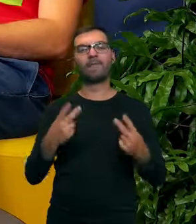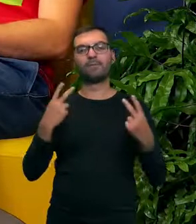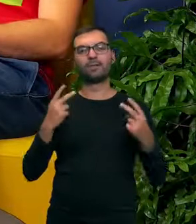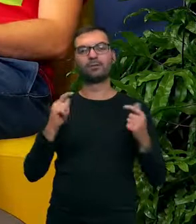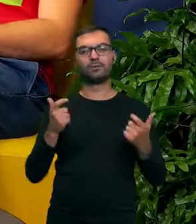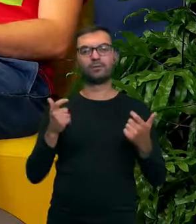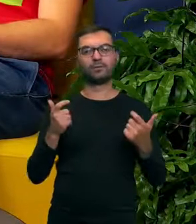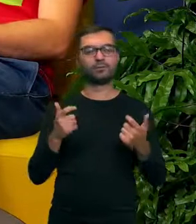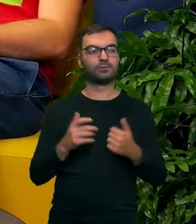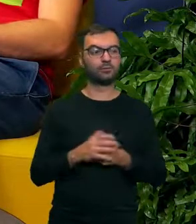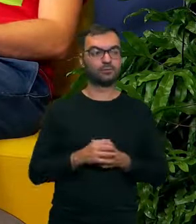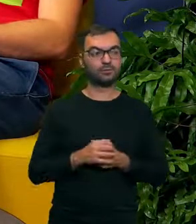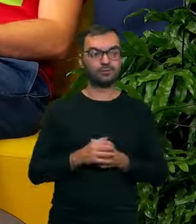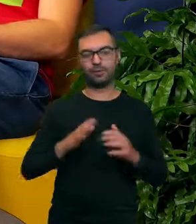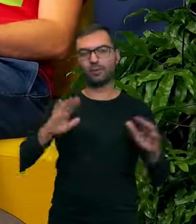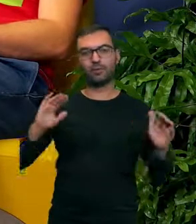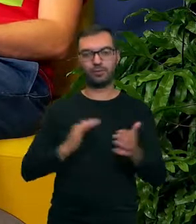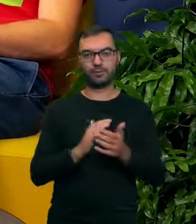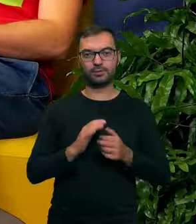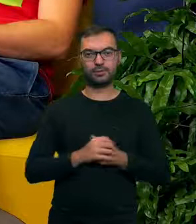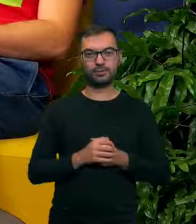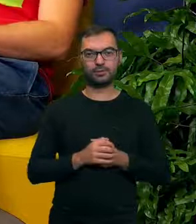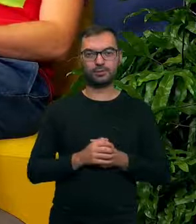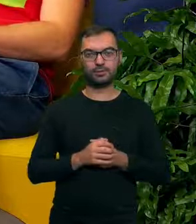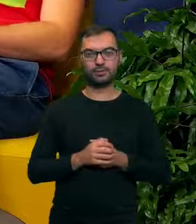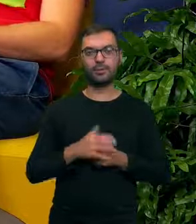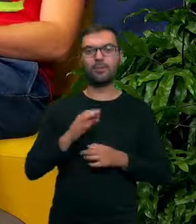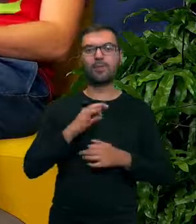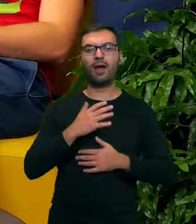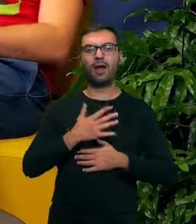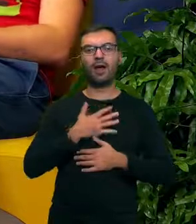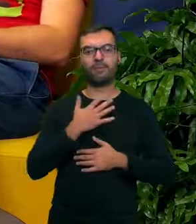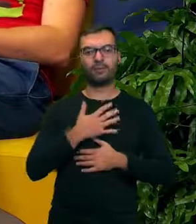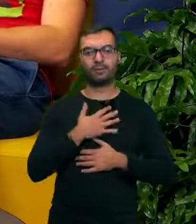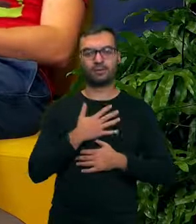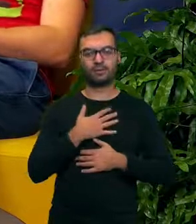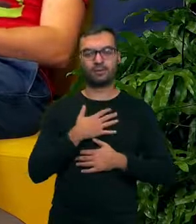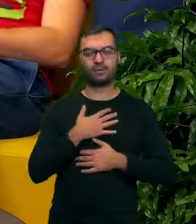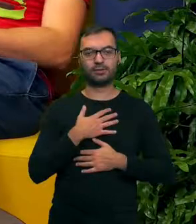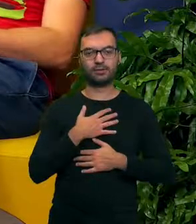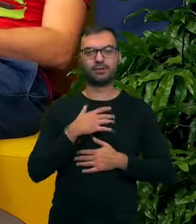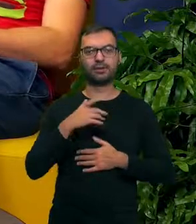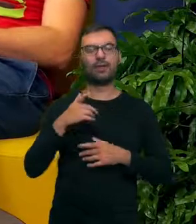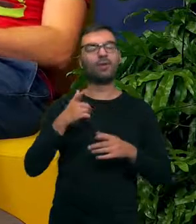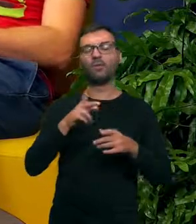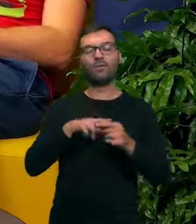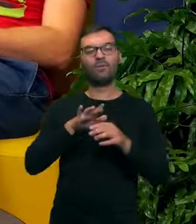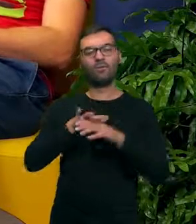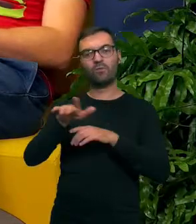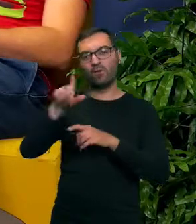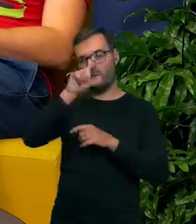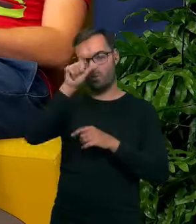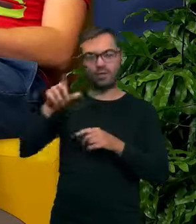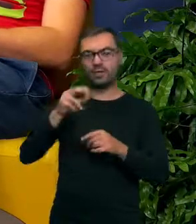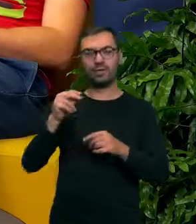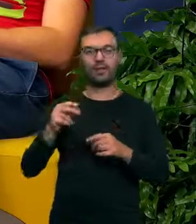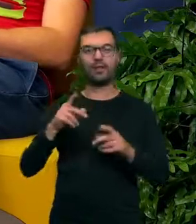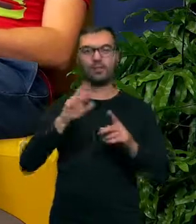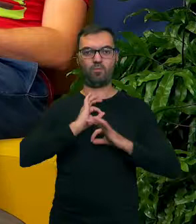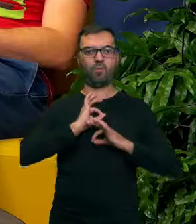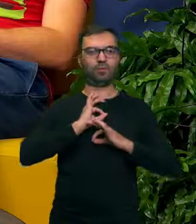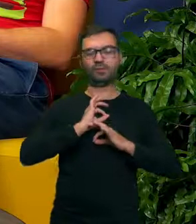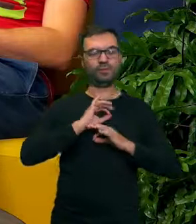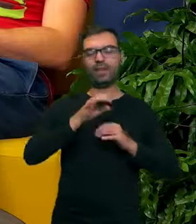jest, tak uproszczę to, stan emocjonalny, który mam wywołać w widzu, niż stan emocjonalny w